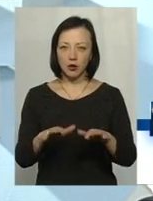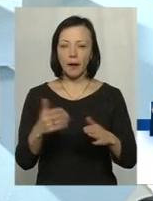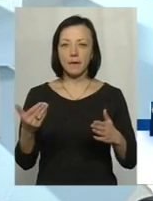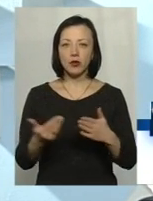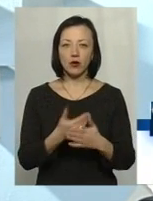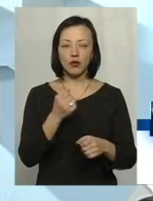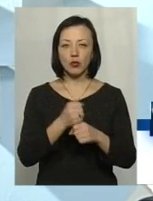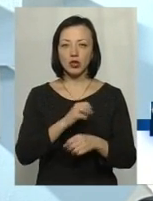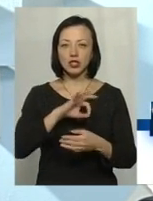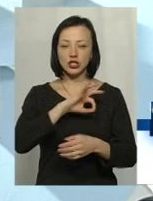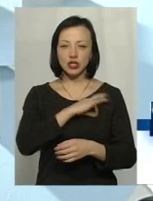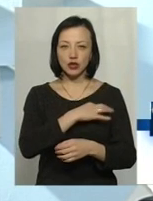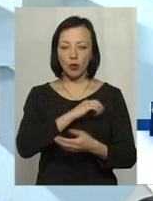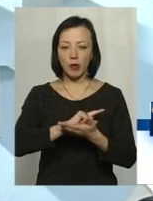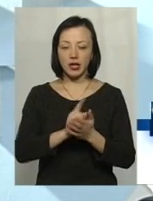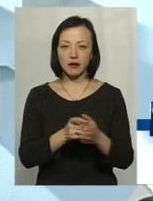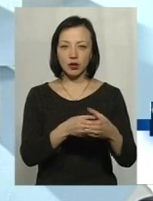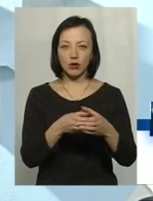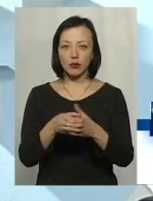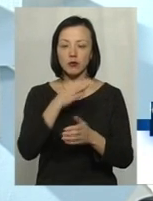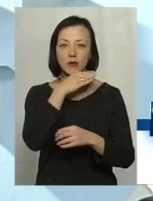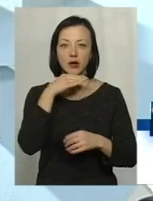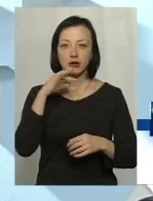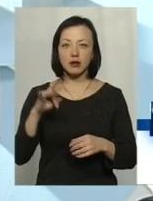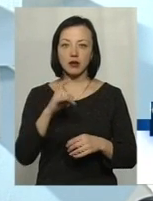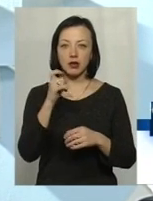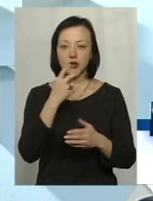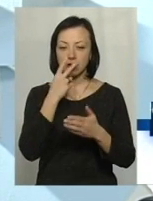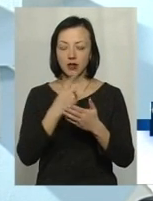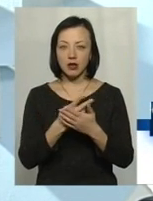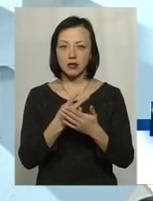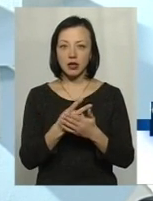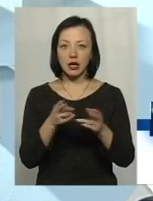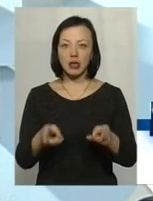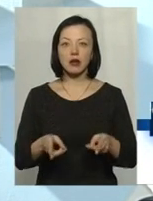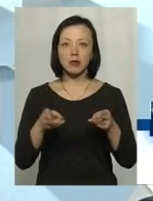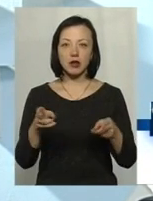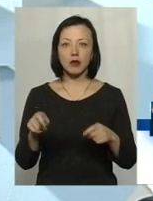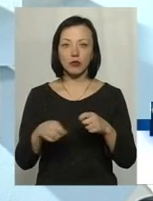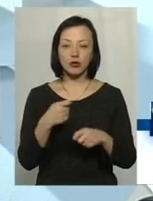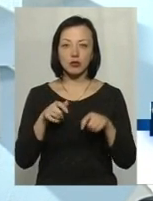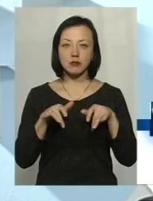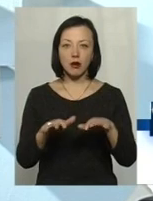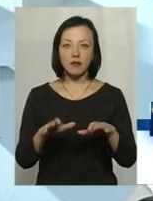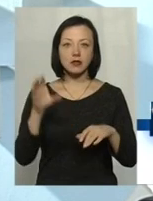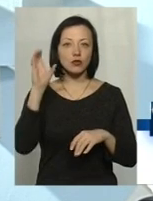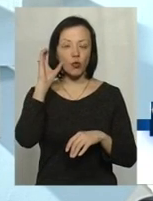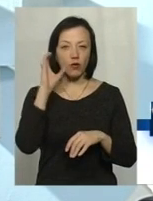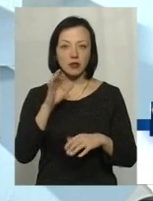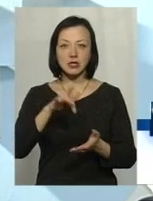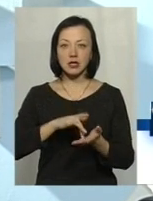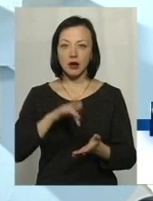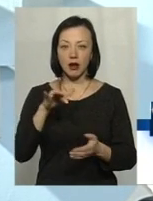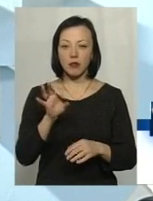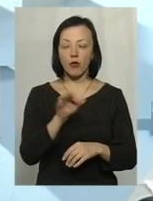робота слідчо-оперативних груп, неодноразово вказано кримінальне правопорушення, і справа заслуховувалася в